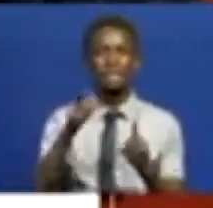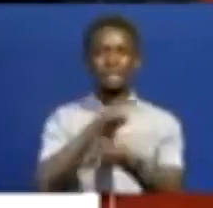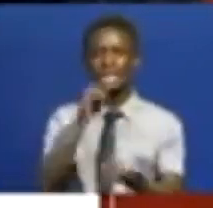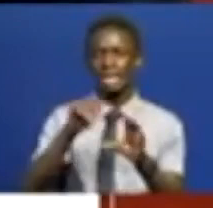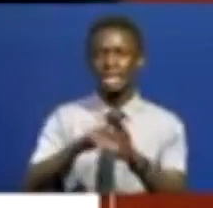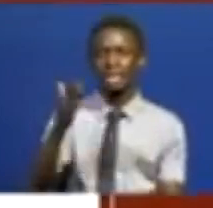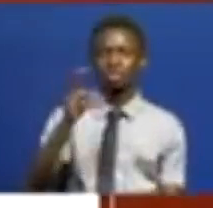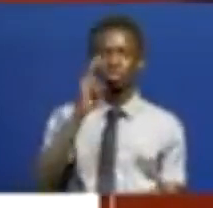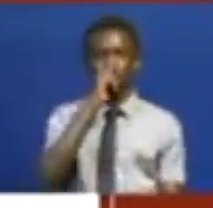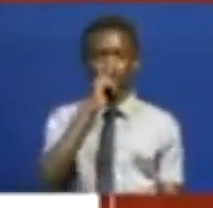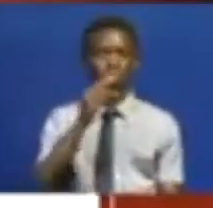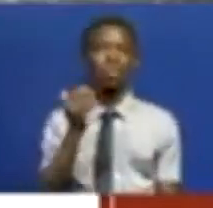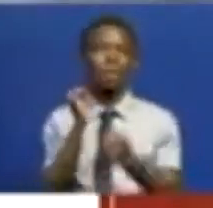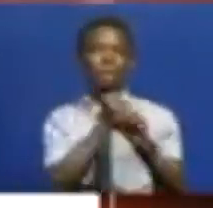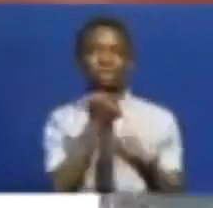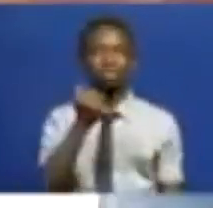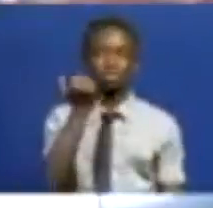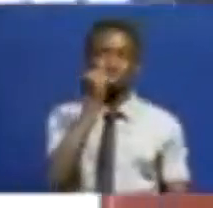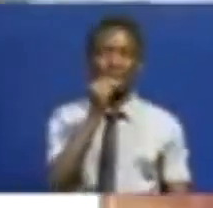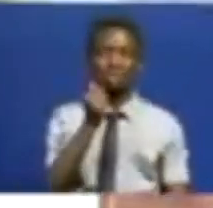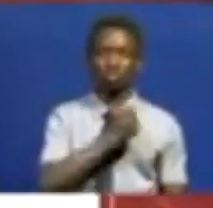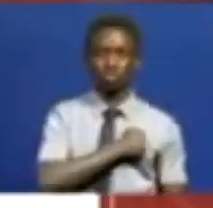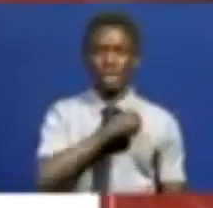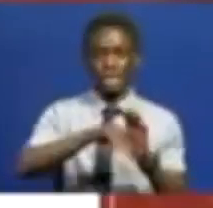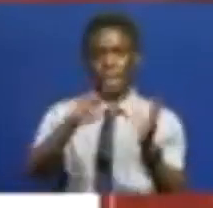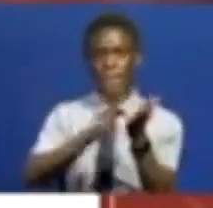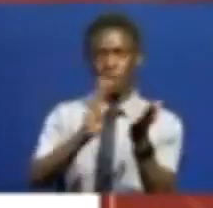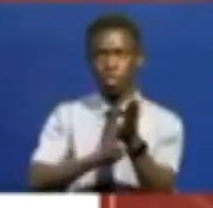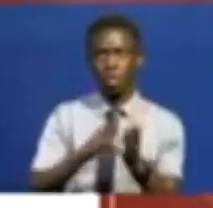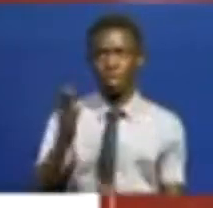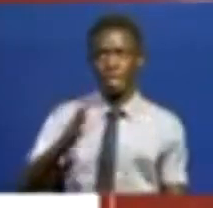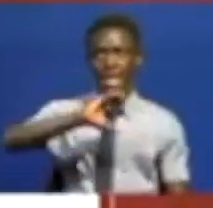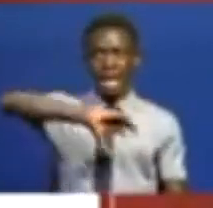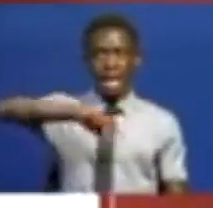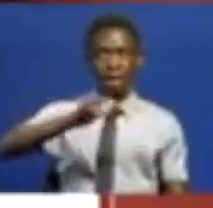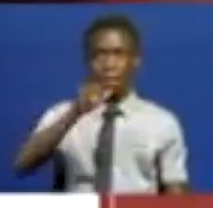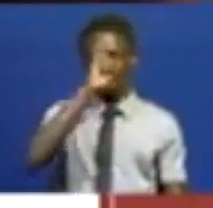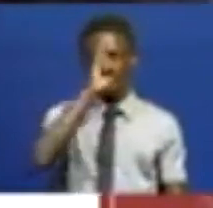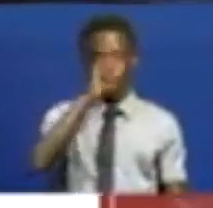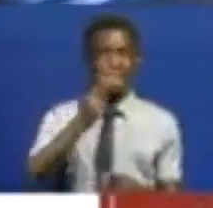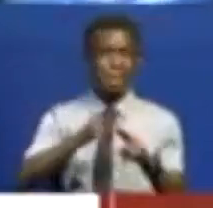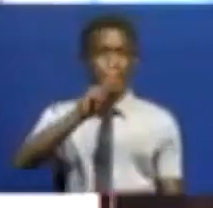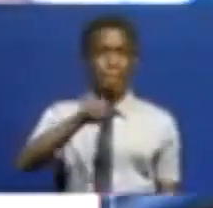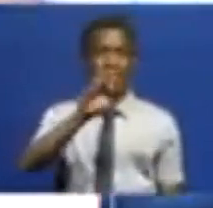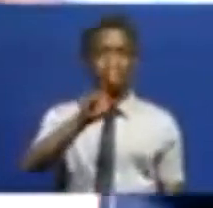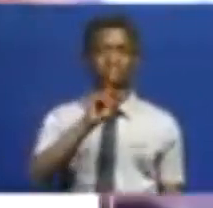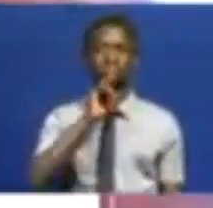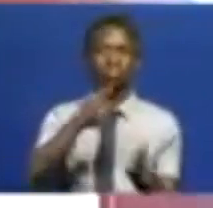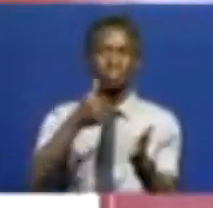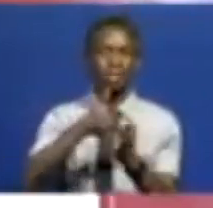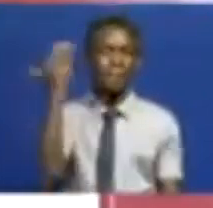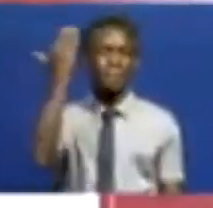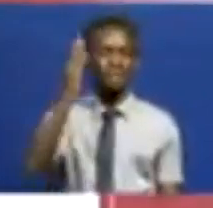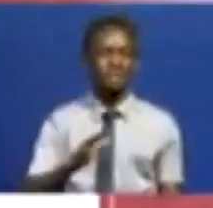kutekeleza wizi mjini Muhuru Bay, kaunti ya Migori. Kulingana na kamanda wa polisi kaunti ya Migori Peter Kimani, watatu hawa kiwemo mhubiri waliouawa